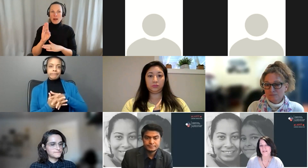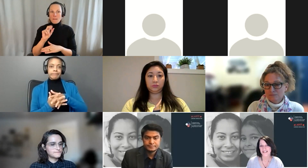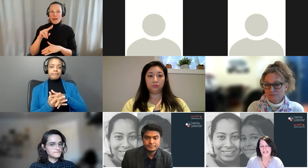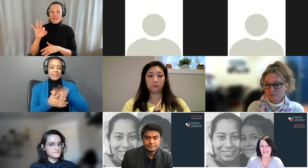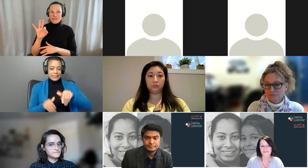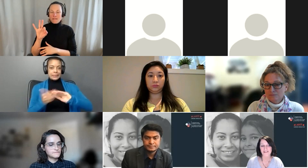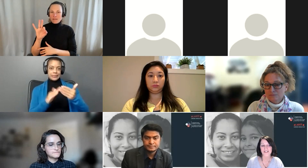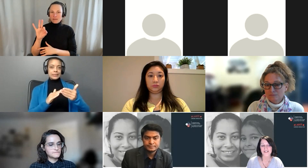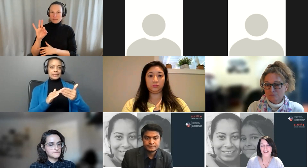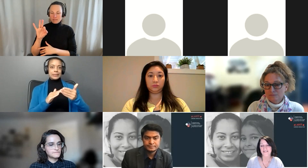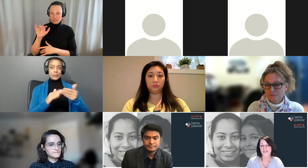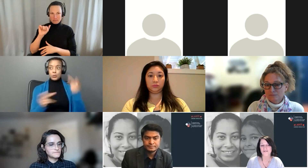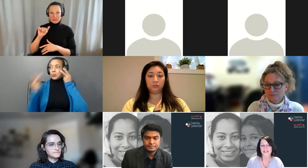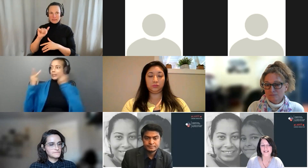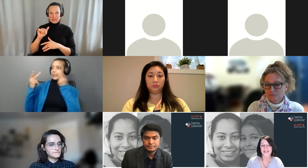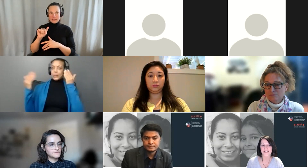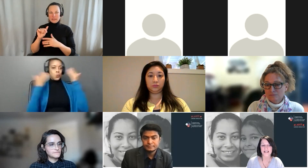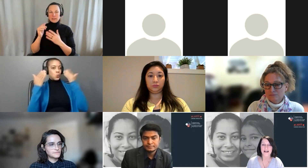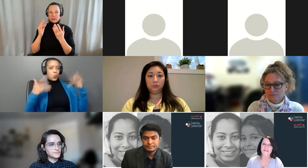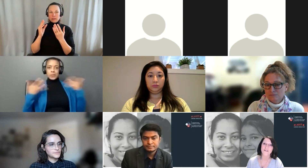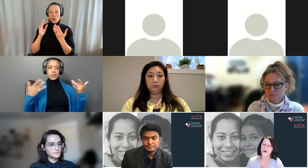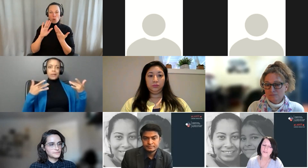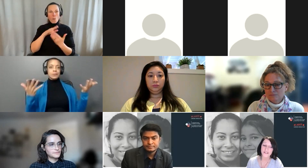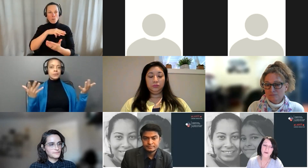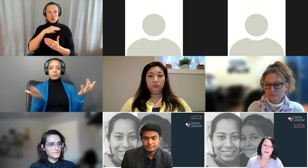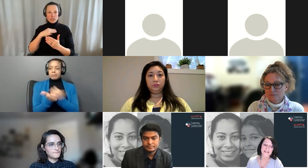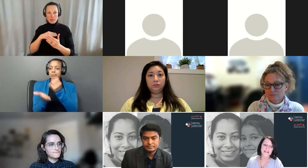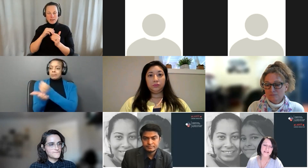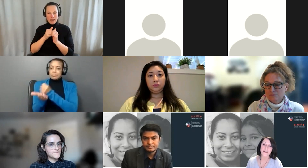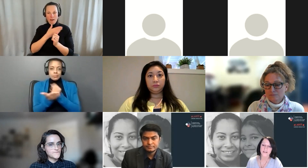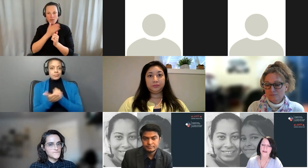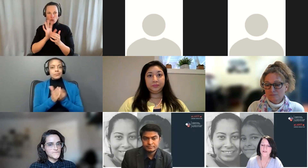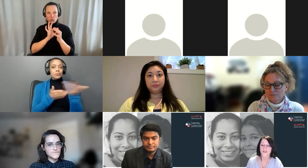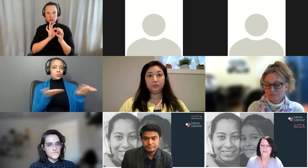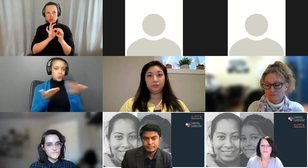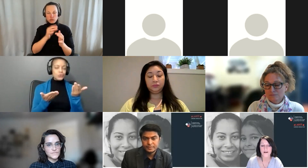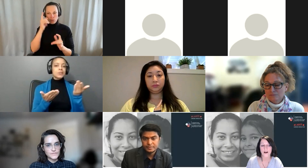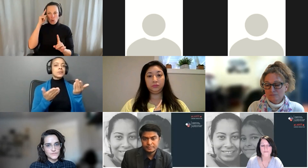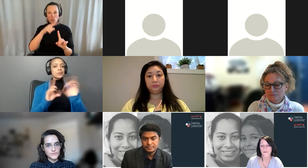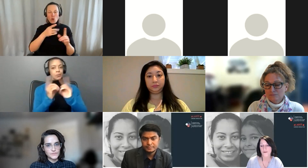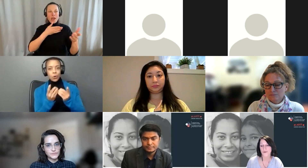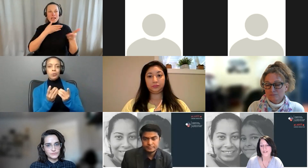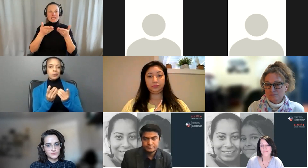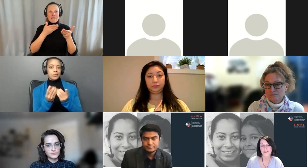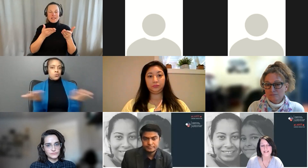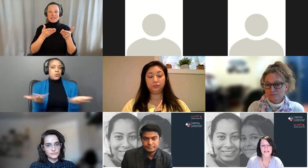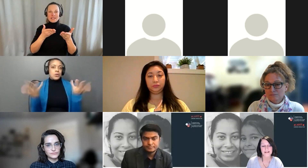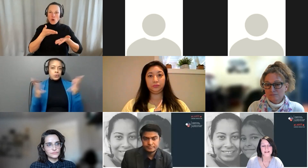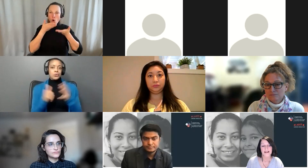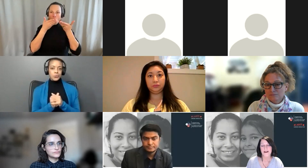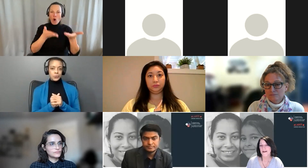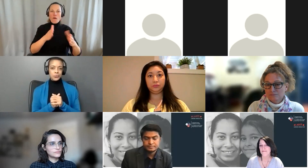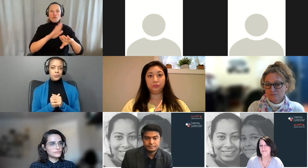sommes intégrés dans la municipalité de façon à livrer nos services aux autres départements et de façon à ce